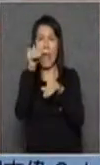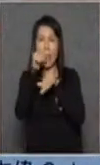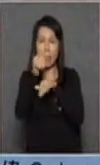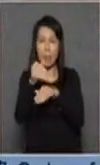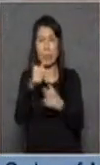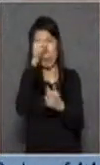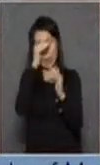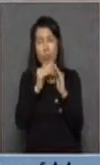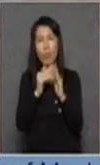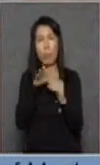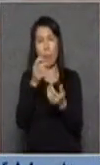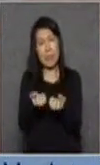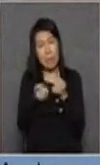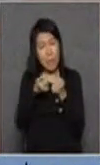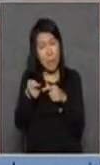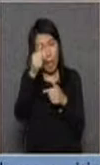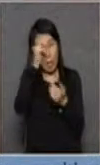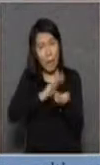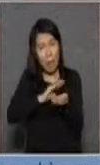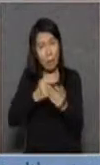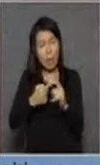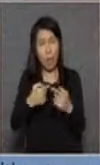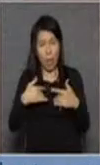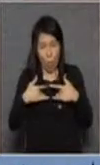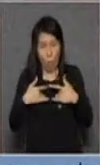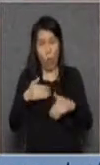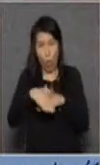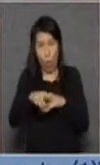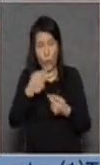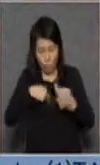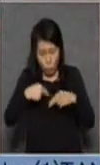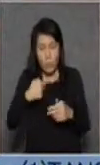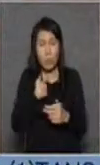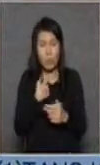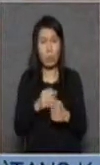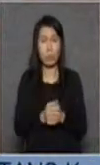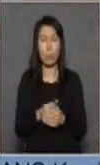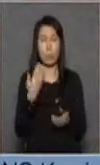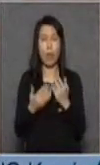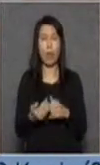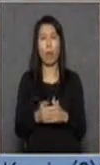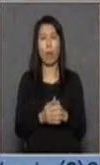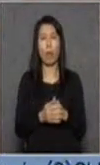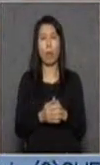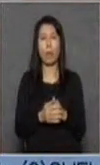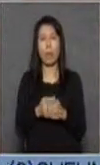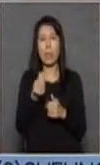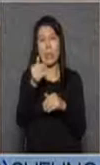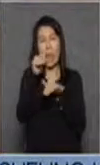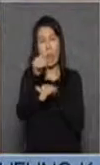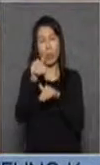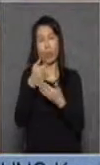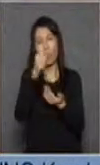該你接咗呢個病人去。同佢做胸肺外科手術啦，咁但係點知咧？呢個伊利沙伯醫院嗰